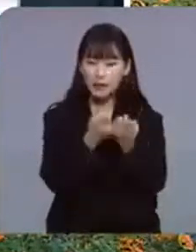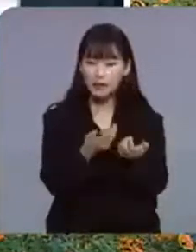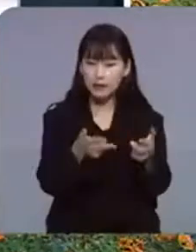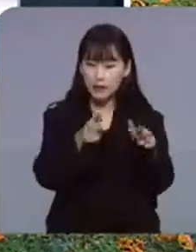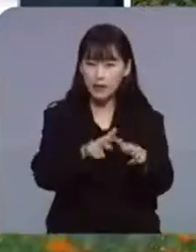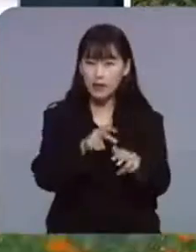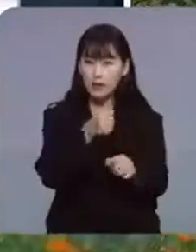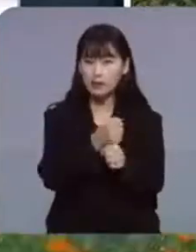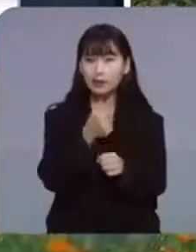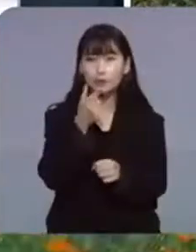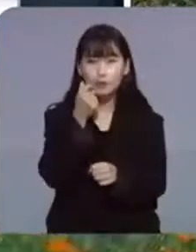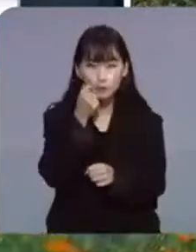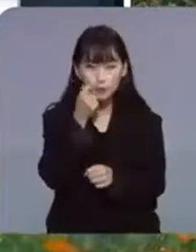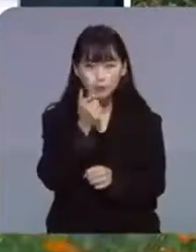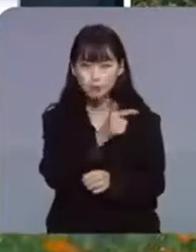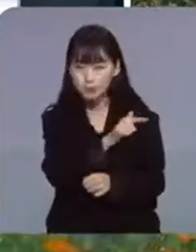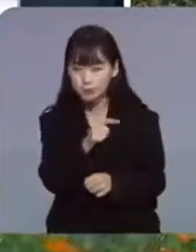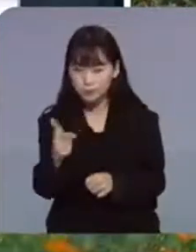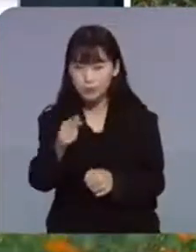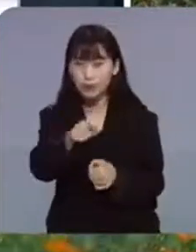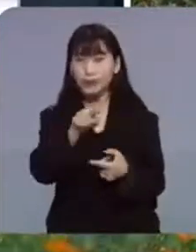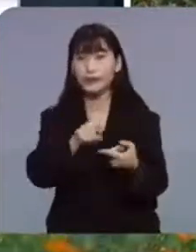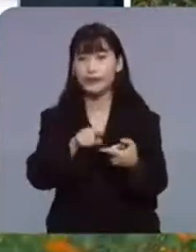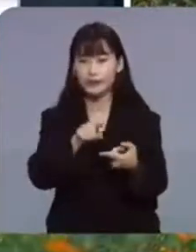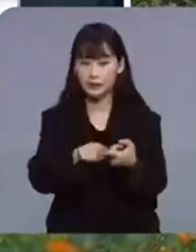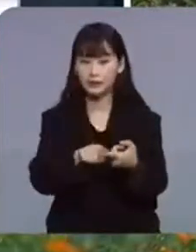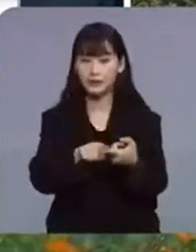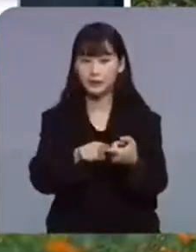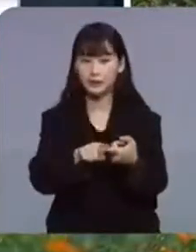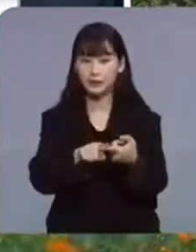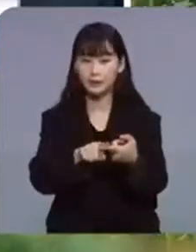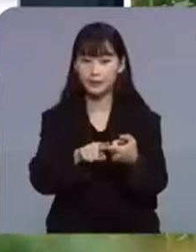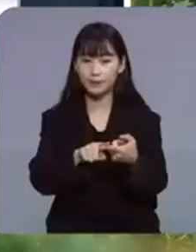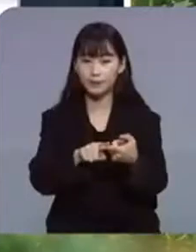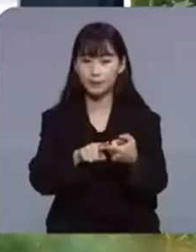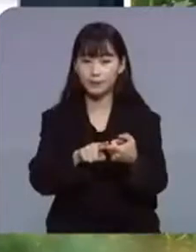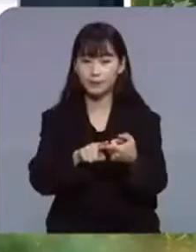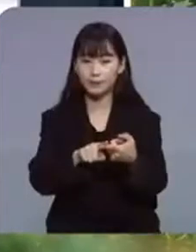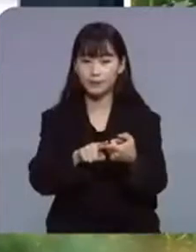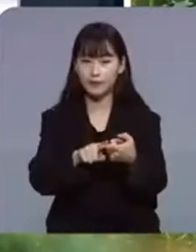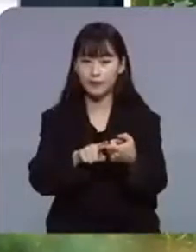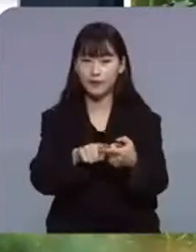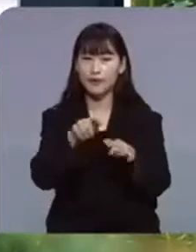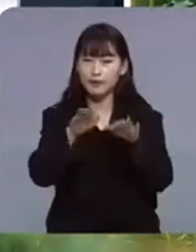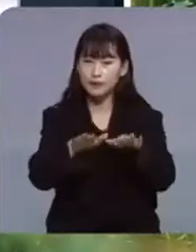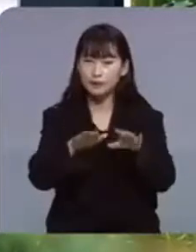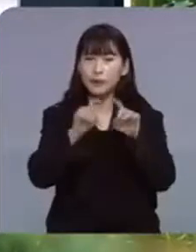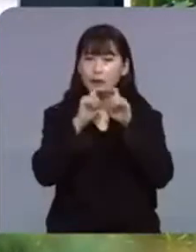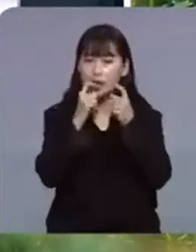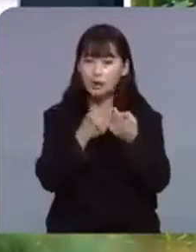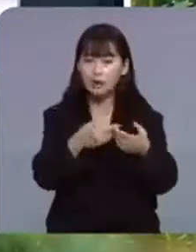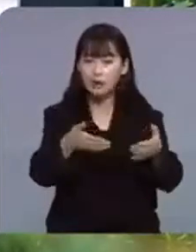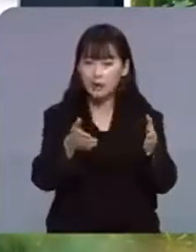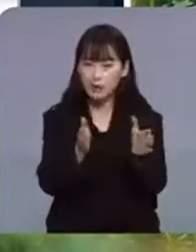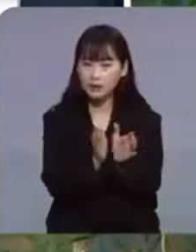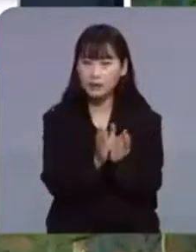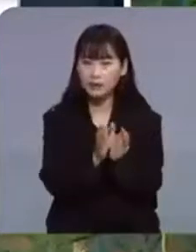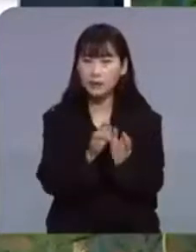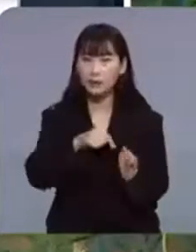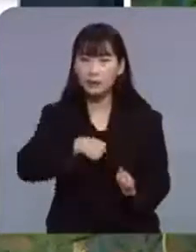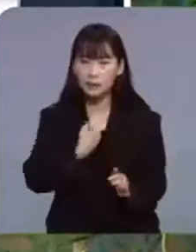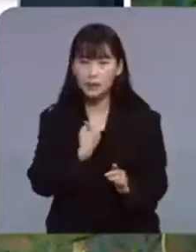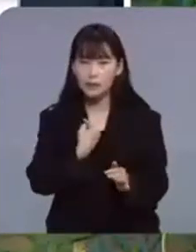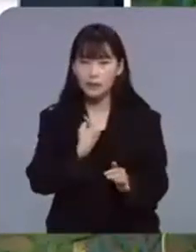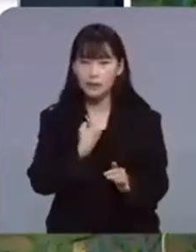못하고 못하는 그런 부분들을 좀 묶음으로써 일종의 규모의 경제가 돼서 커버할 수 있고 한데, 그거를 현재로서는